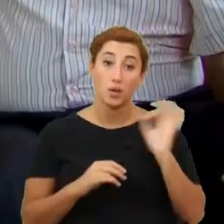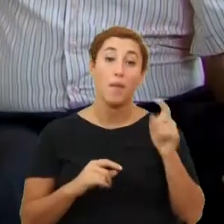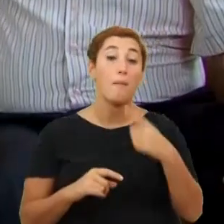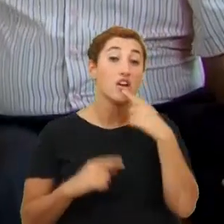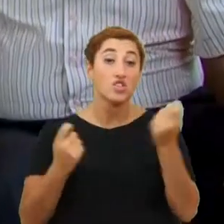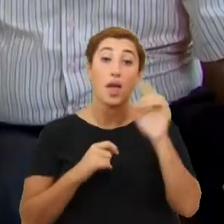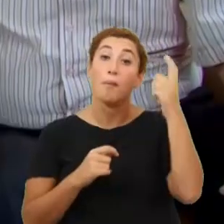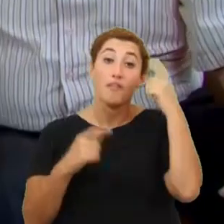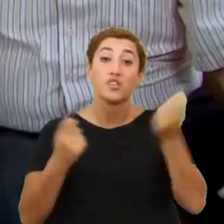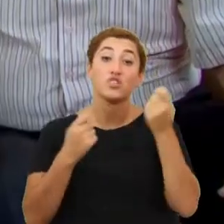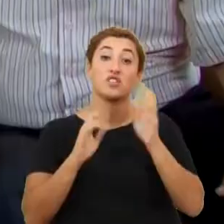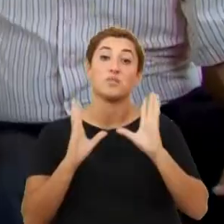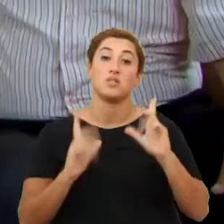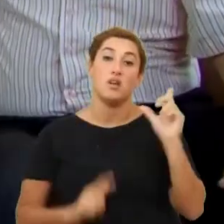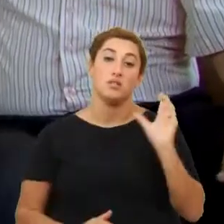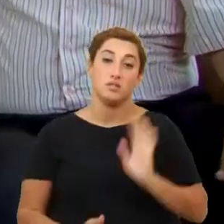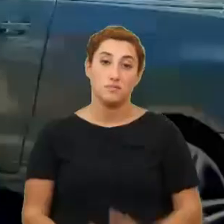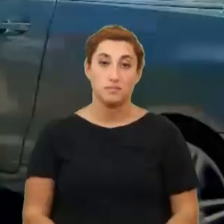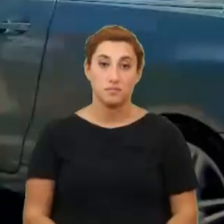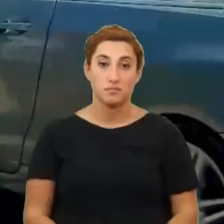ağzın çalışacak hem kafan çalışacak.